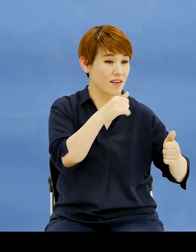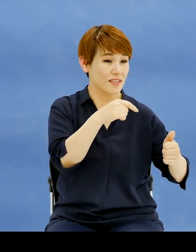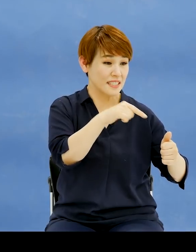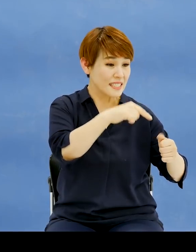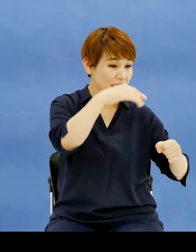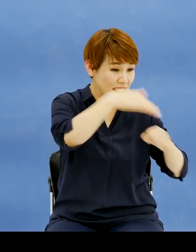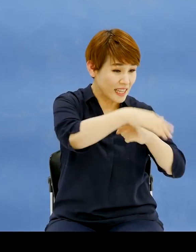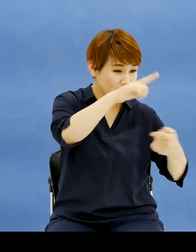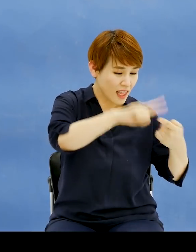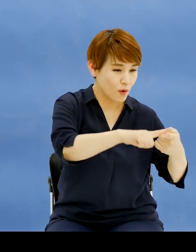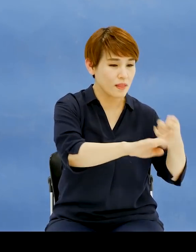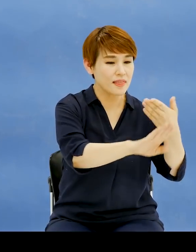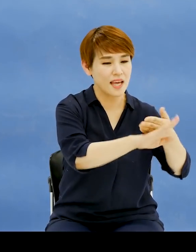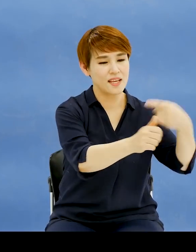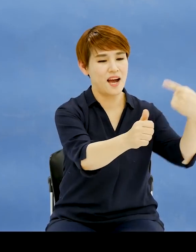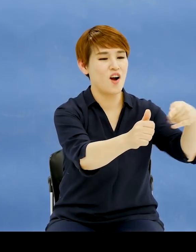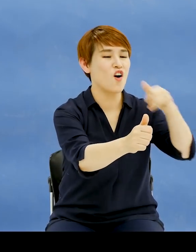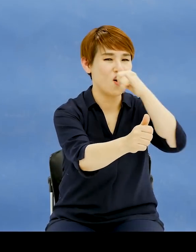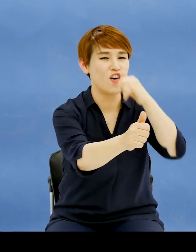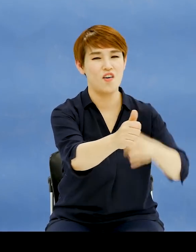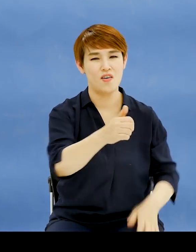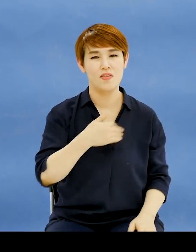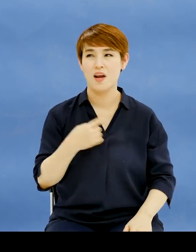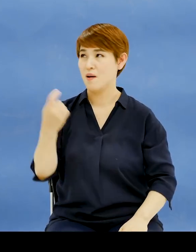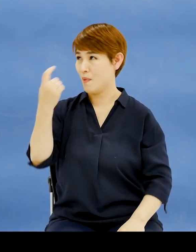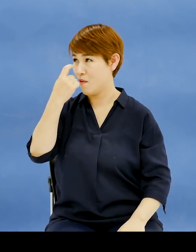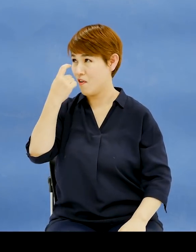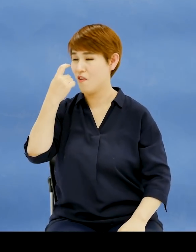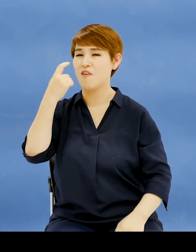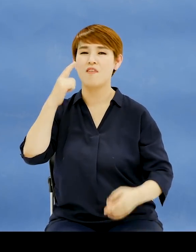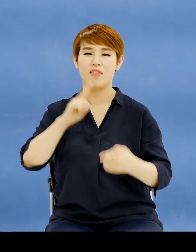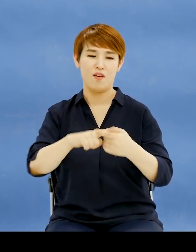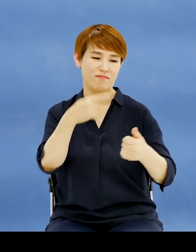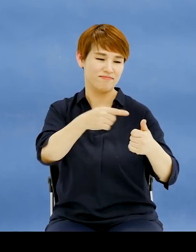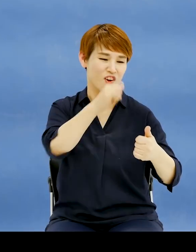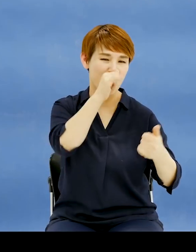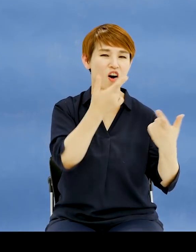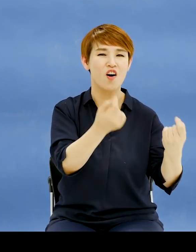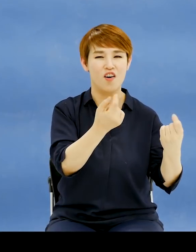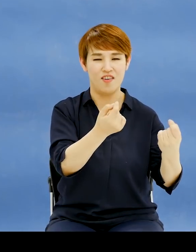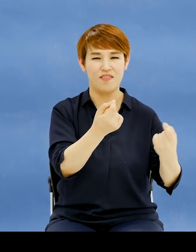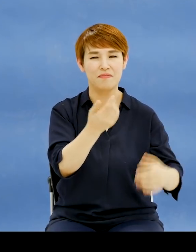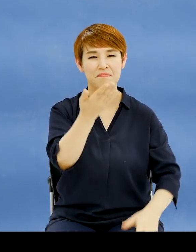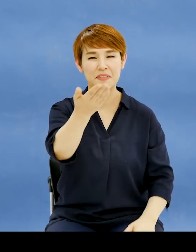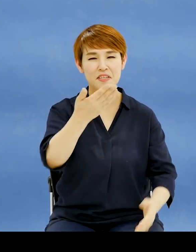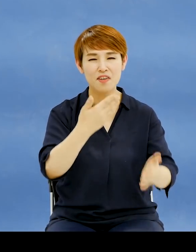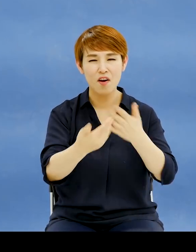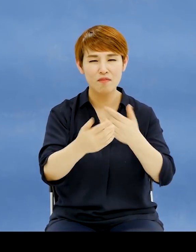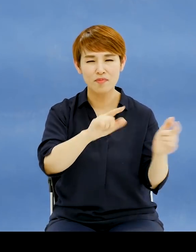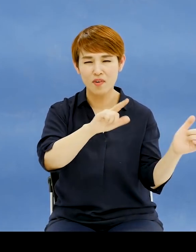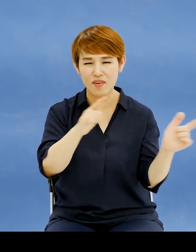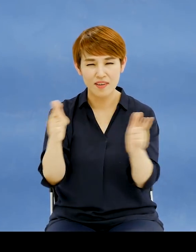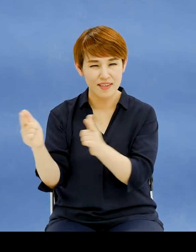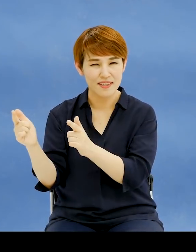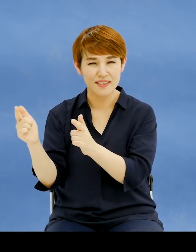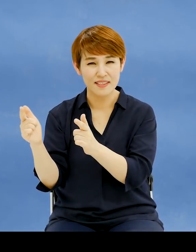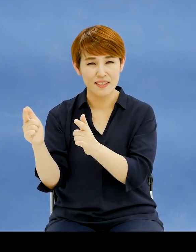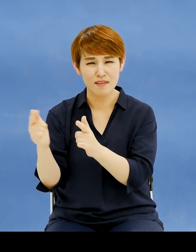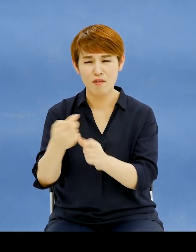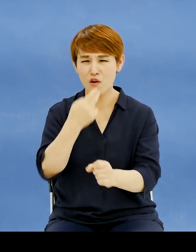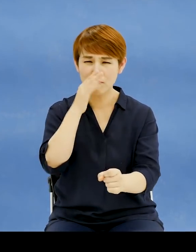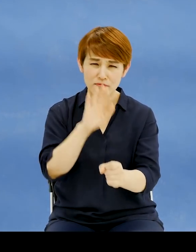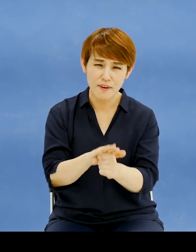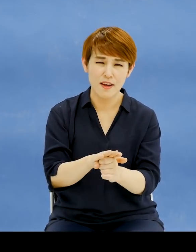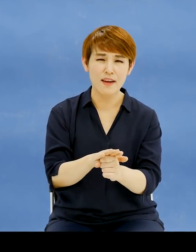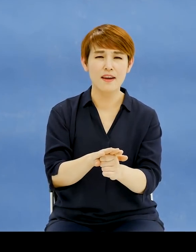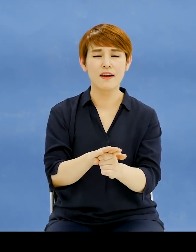가르칠 때 제 스타일대로 가르치게 되더라고요. 그러니까 내가 받은 학습 효과가 결국은 내 다음 세대에게 이어지듯이 우리 사모님이